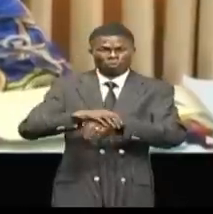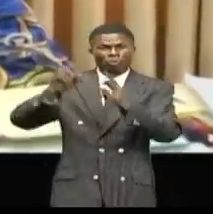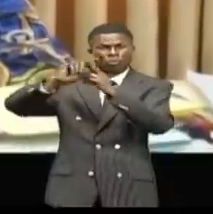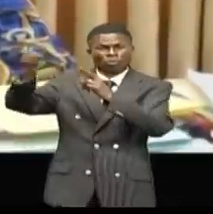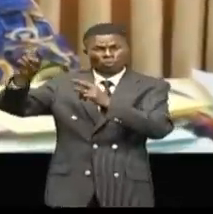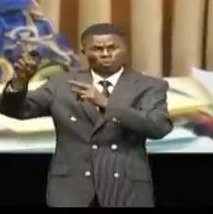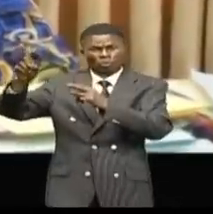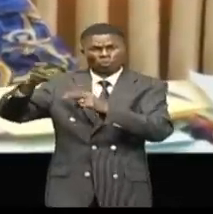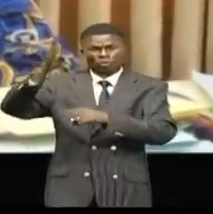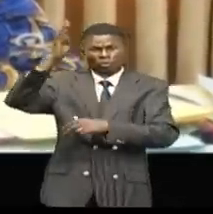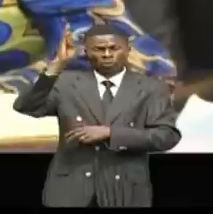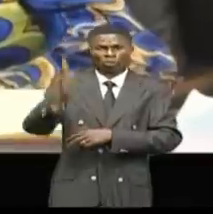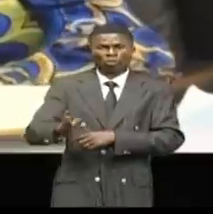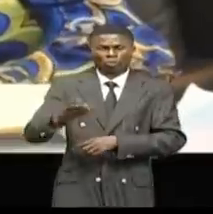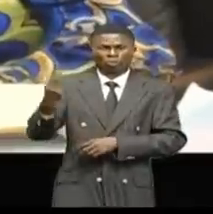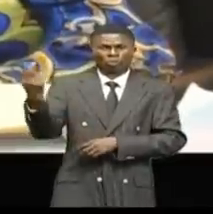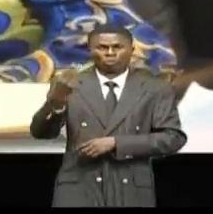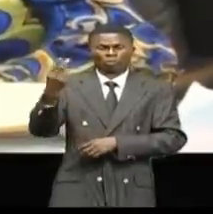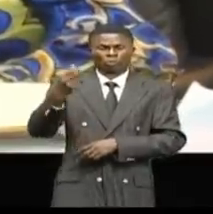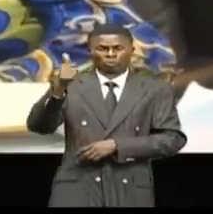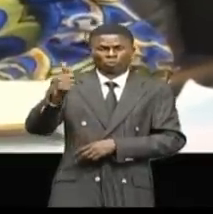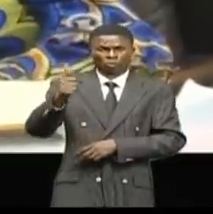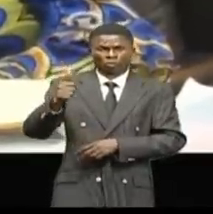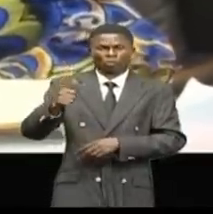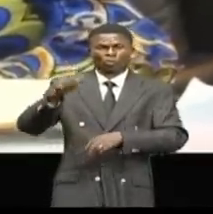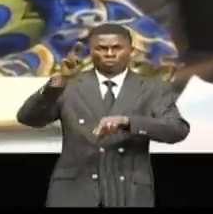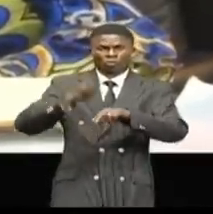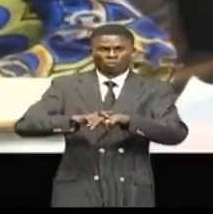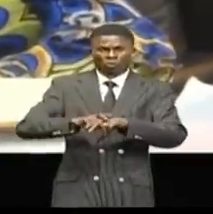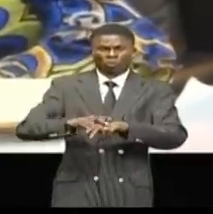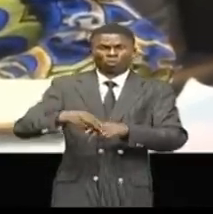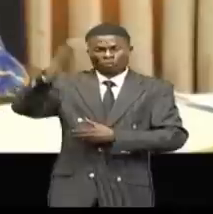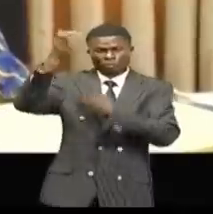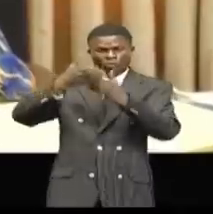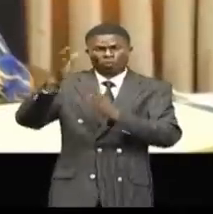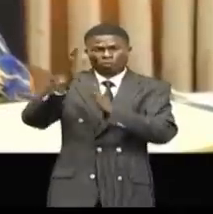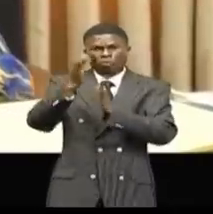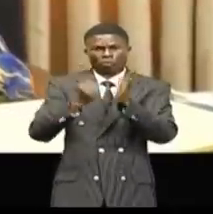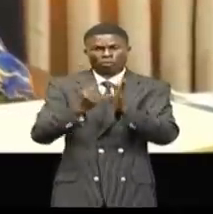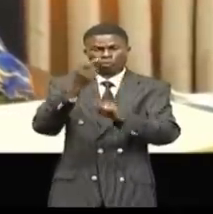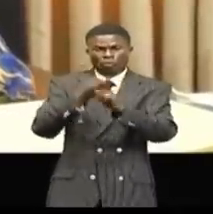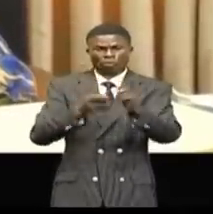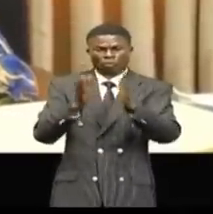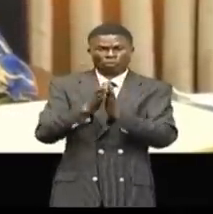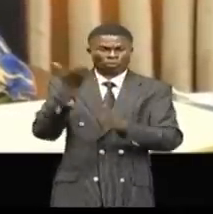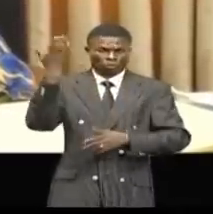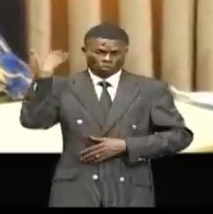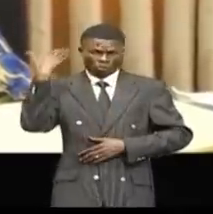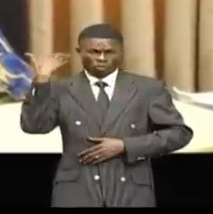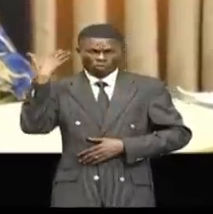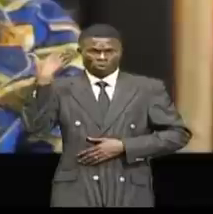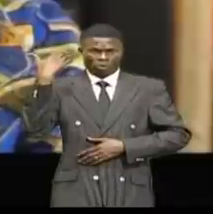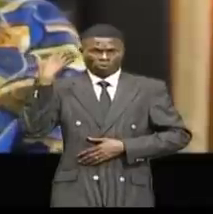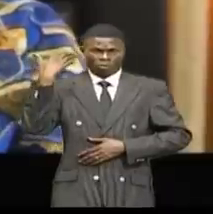du 401e bataillon basé à Kingi dans le Rwanda le 16 octobre dernier.